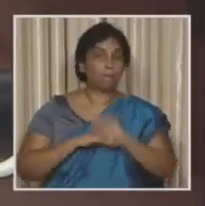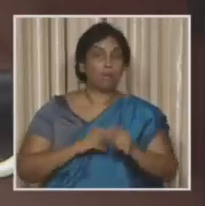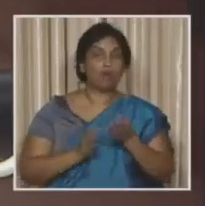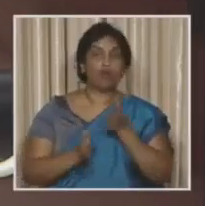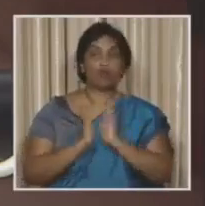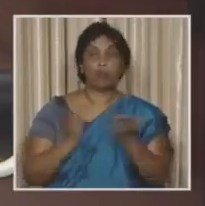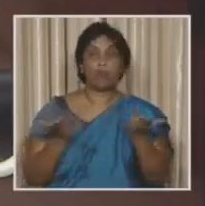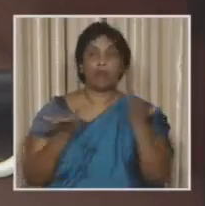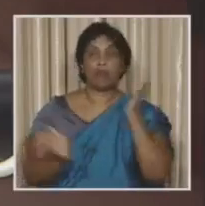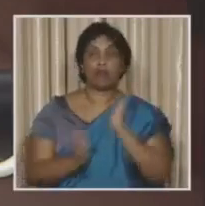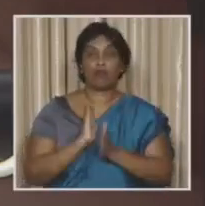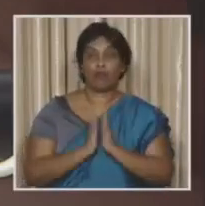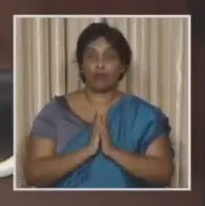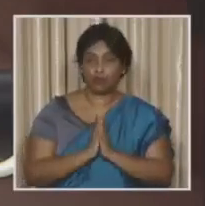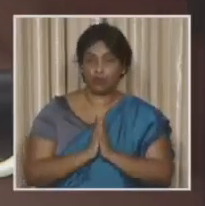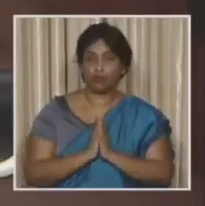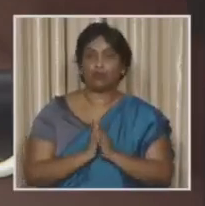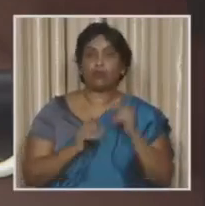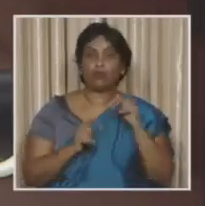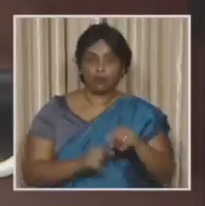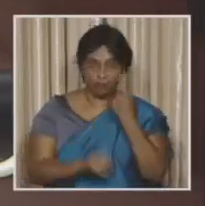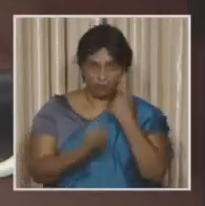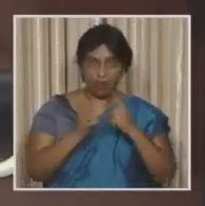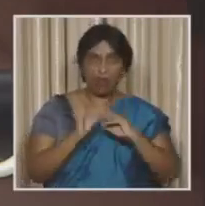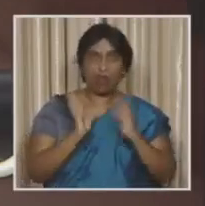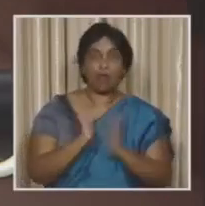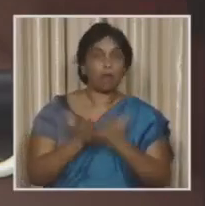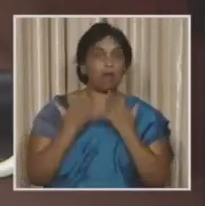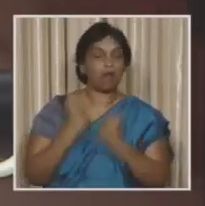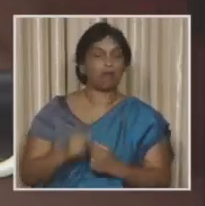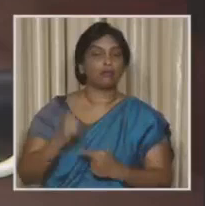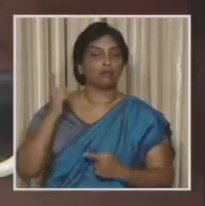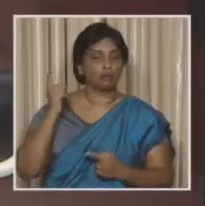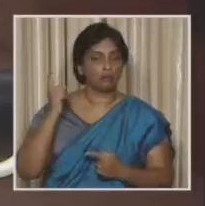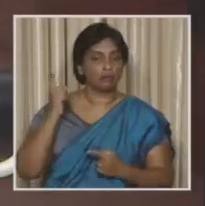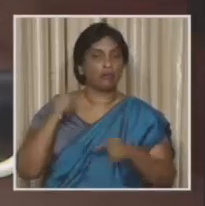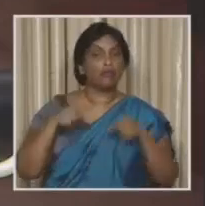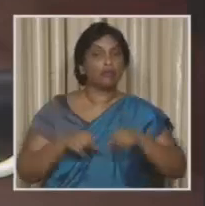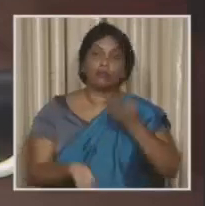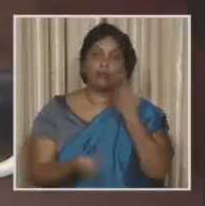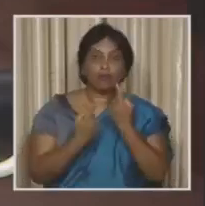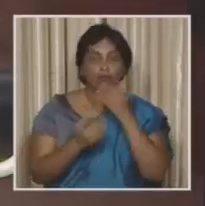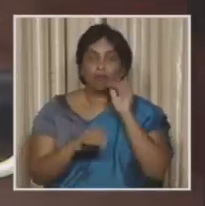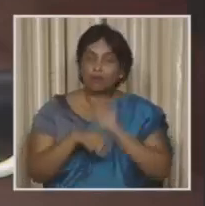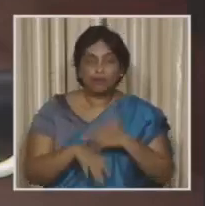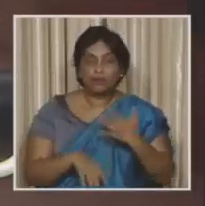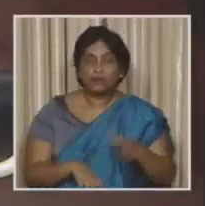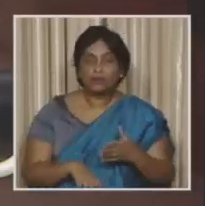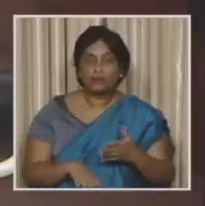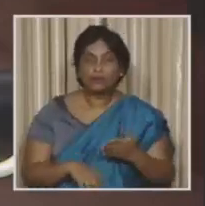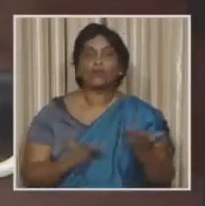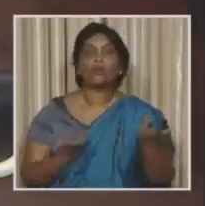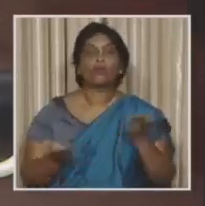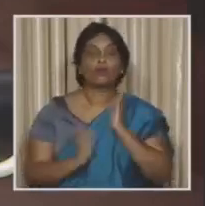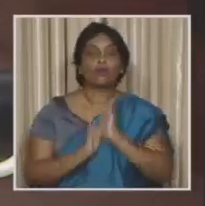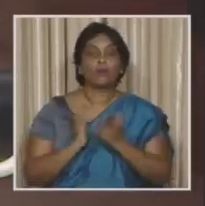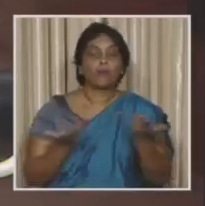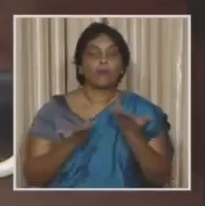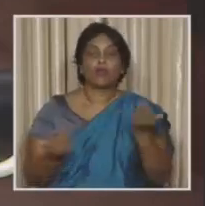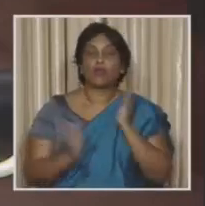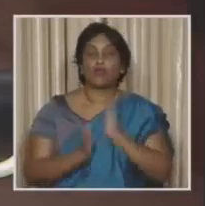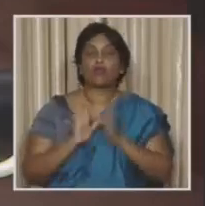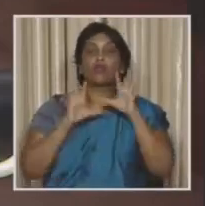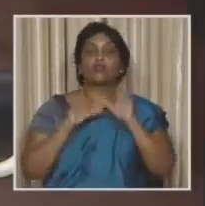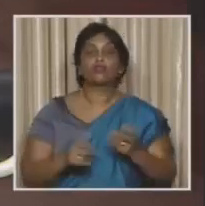කොත්තු. දැන් පරීක්ෂණ කරාද අම්පාරෙන් අහුවෙන්නේ? න පරීක්ෂණ කරාද? කෝ වඳකොත්තු, කෝ වඳකොත්තු